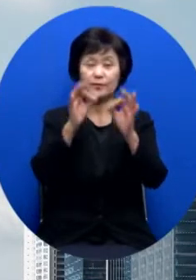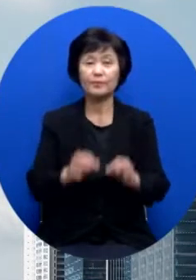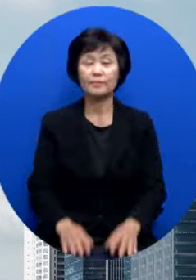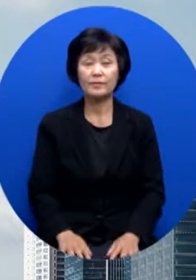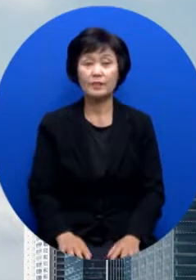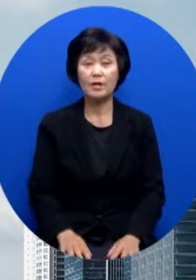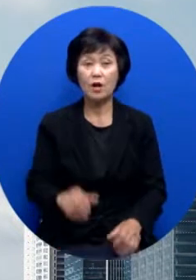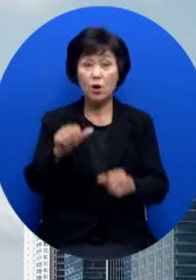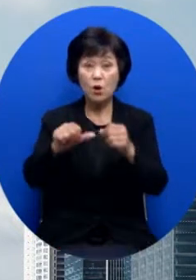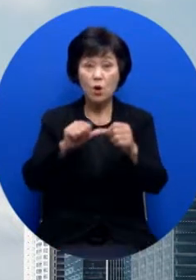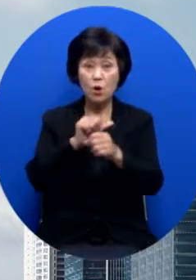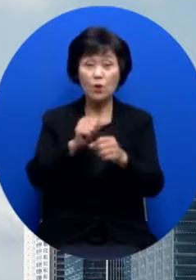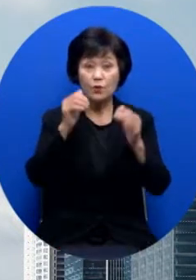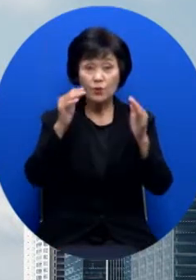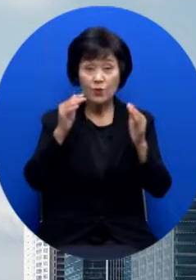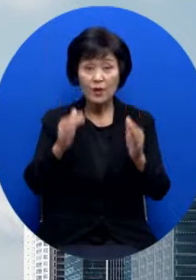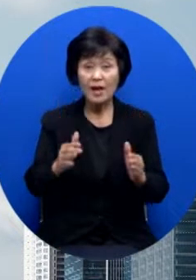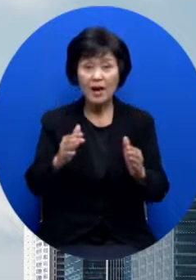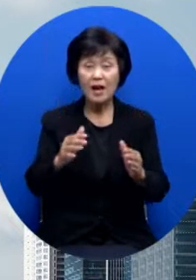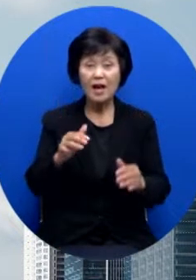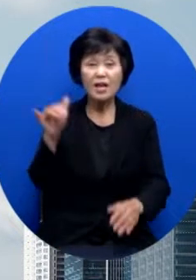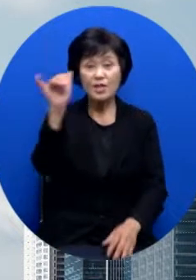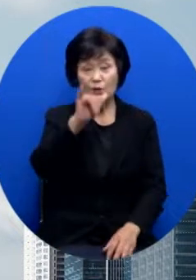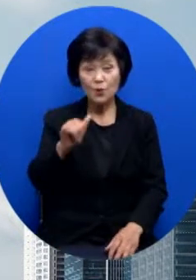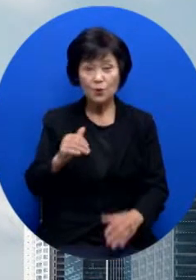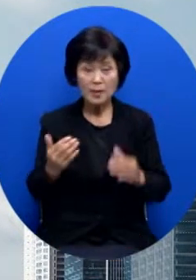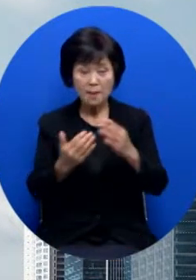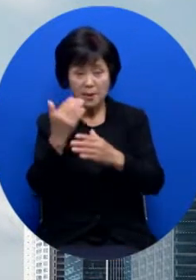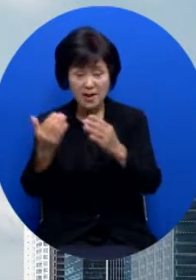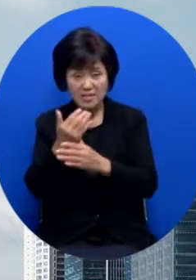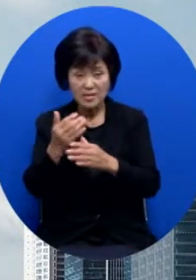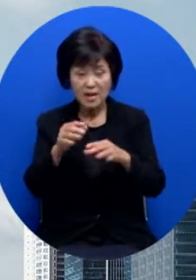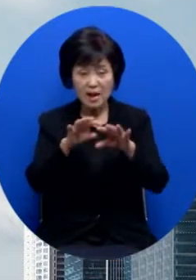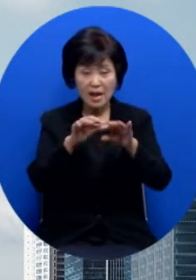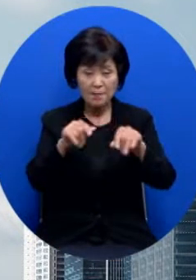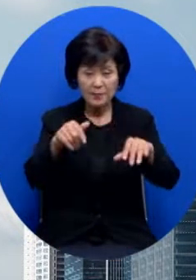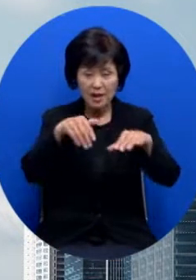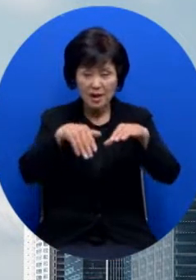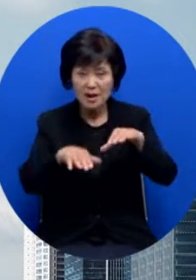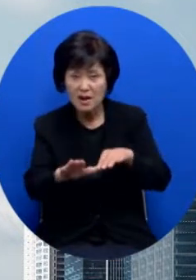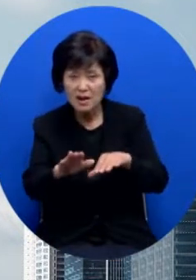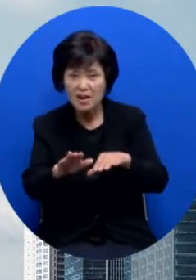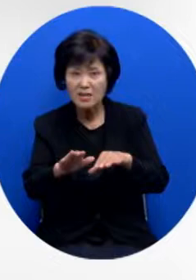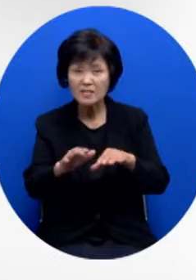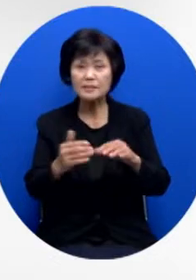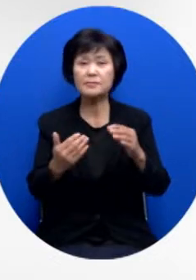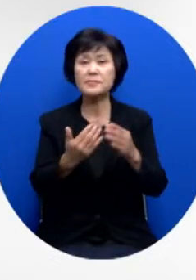최근 5년 동안 경기도에서 발생한 싱크홀이 240건에 달하는 것으로 나타났습니다.